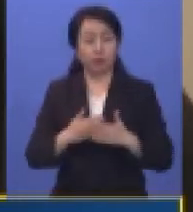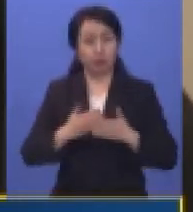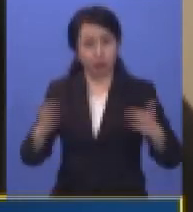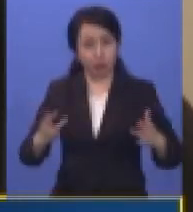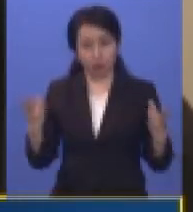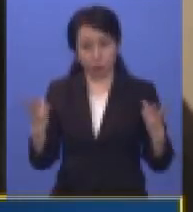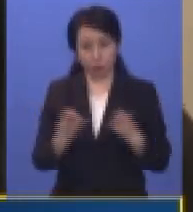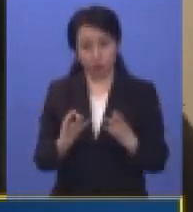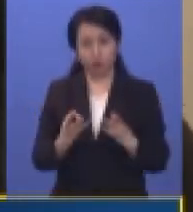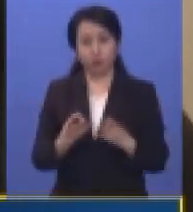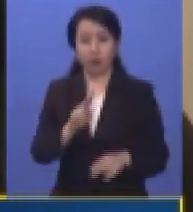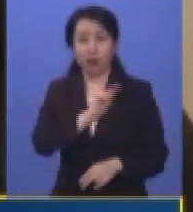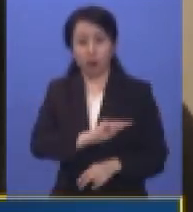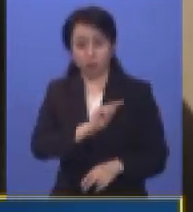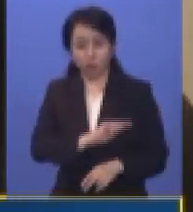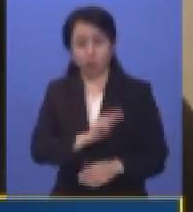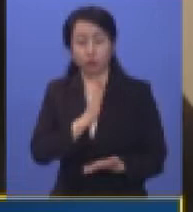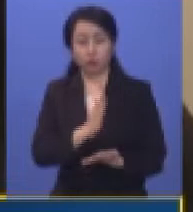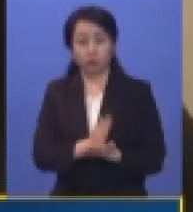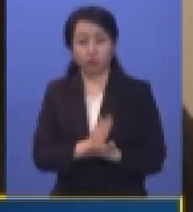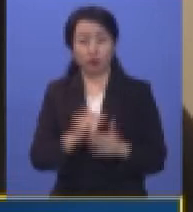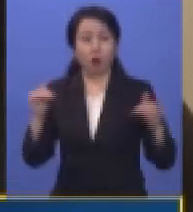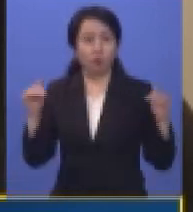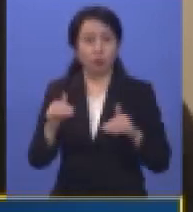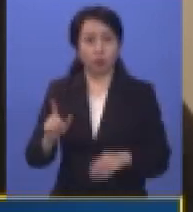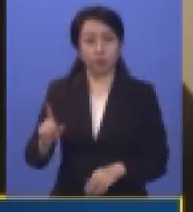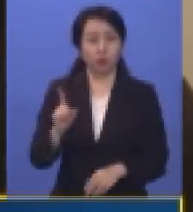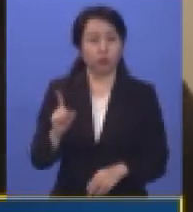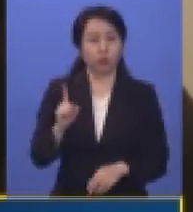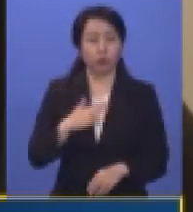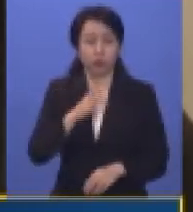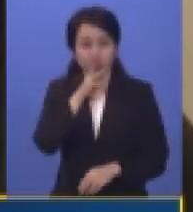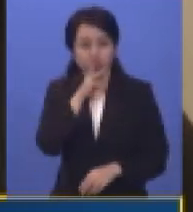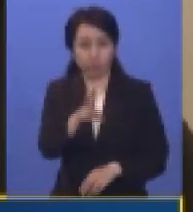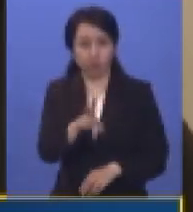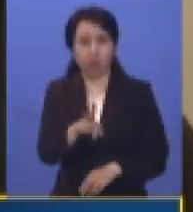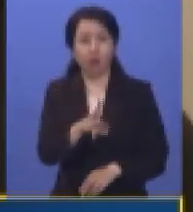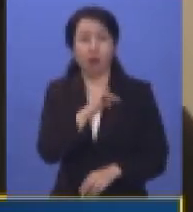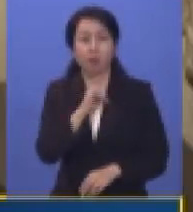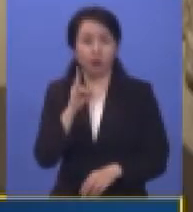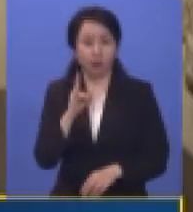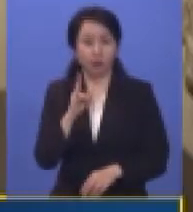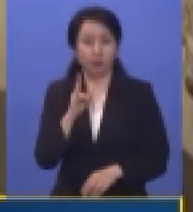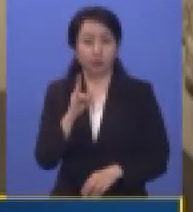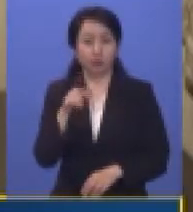говорю, как-то... Я работаю, говорю, в колледже сторожем. У меня зарплата маленькая, там минималка. Они могут помочь